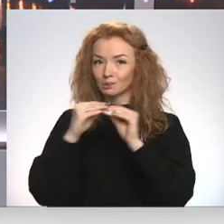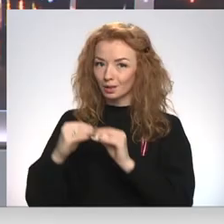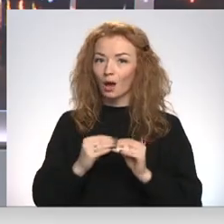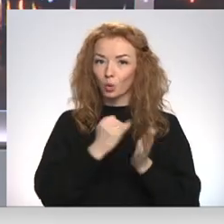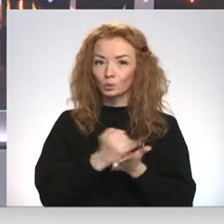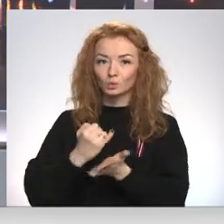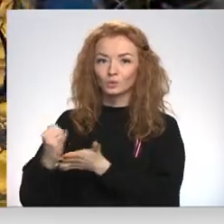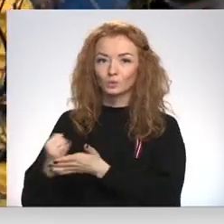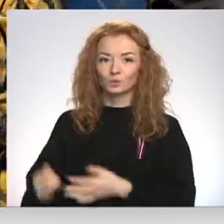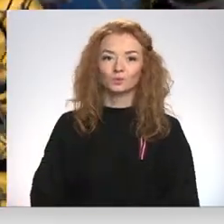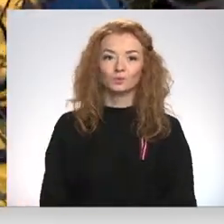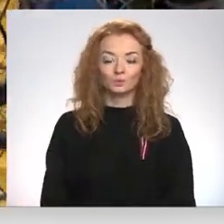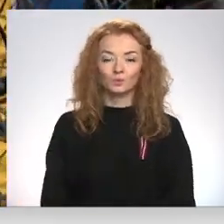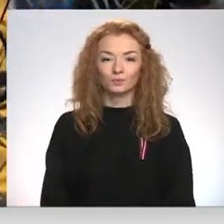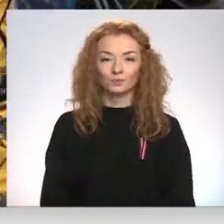gadus.